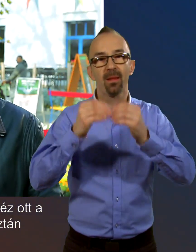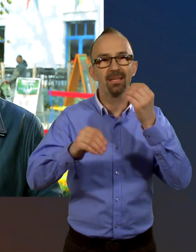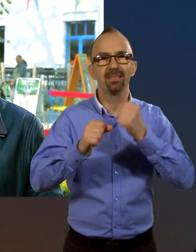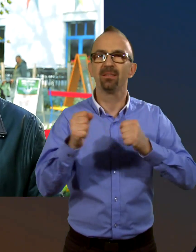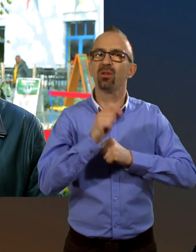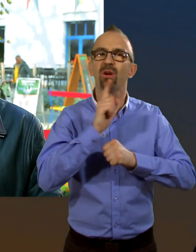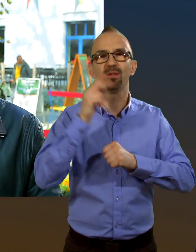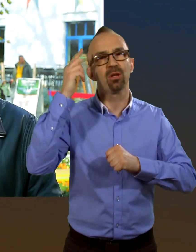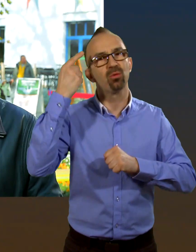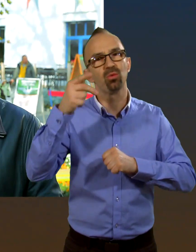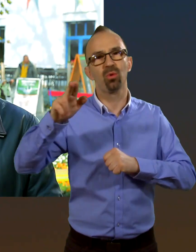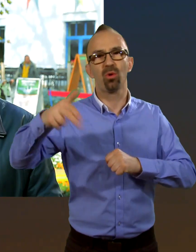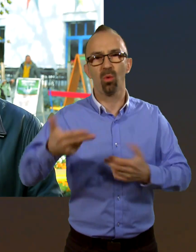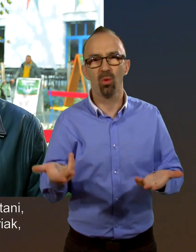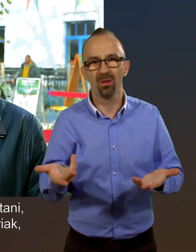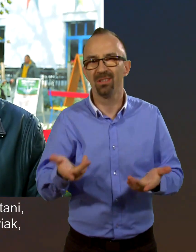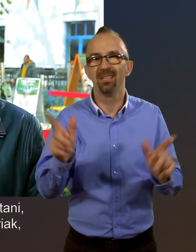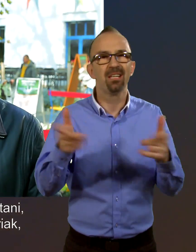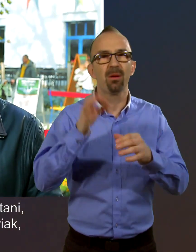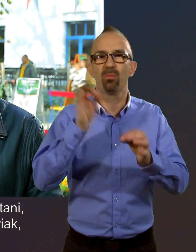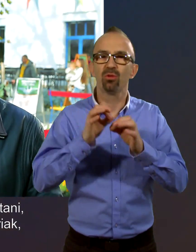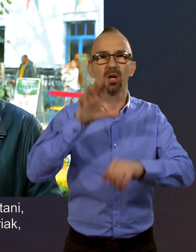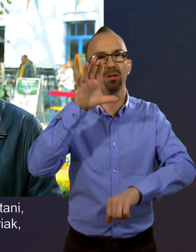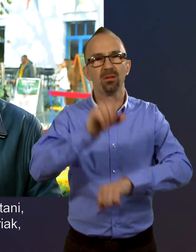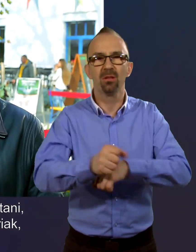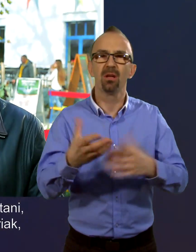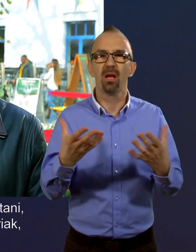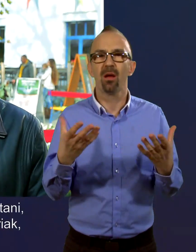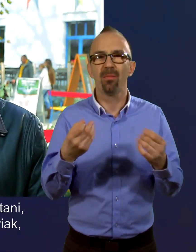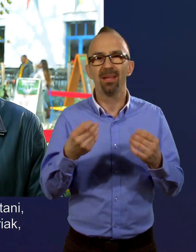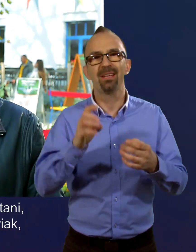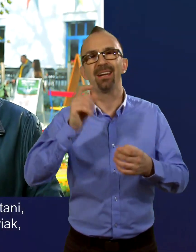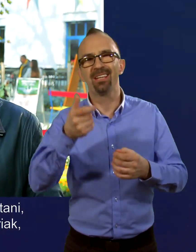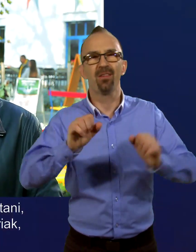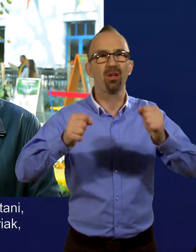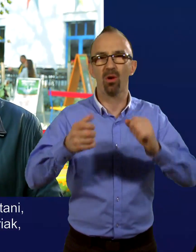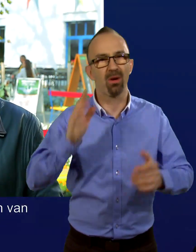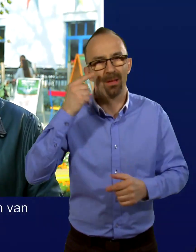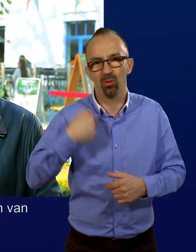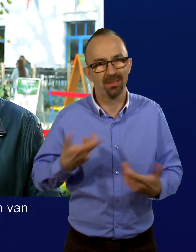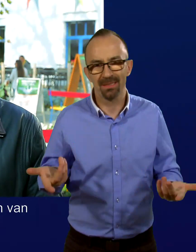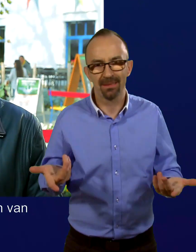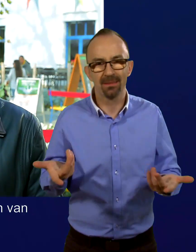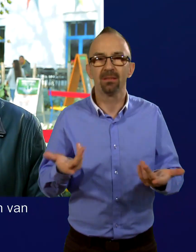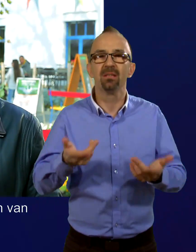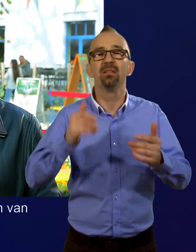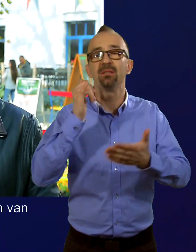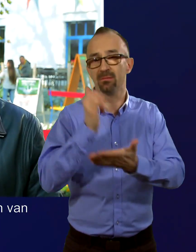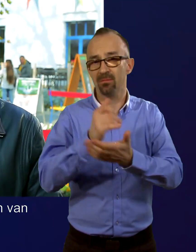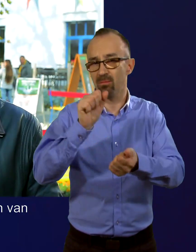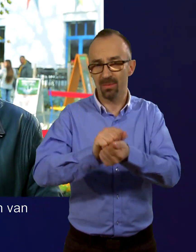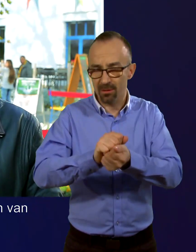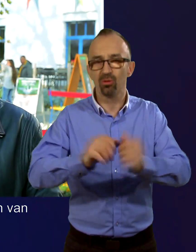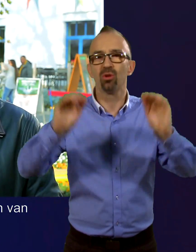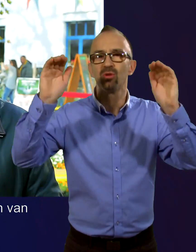aztán nagyon keveset tudunk róluk. Azt sem lehet pontosan megállapítani, hogy mennyire ritkák vagy gyakoriak, illetve az biztos, hogy csökkenőben van